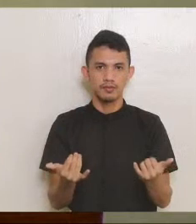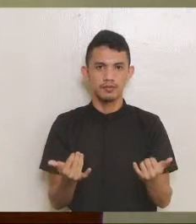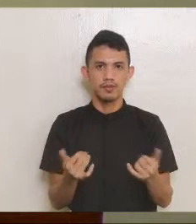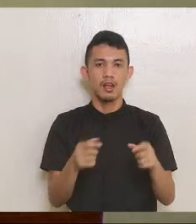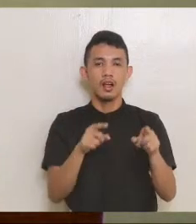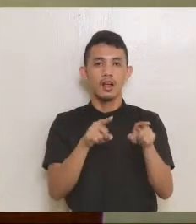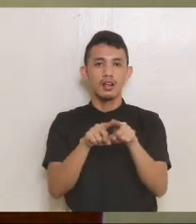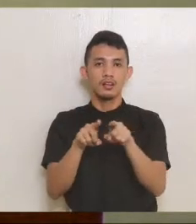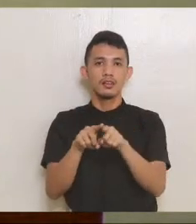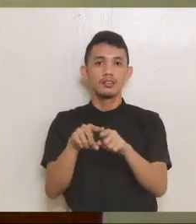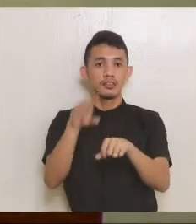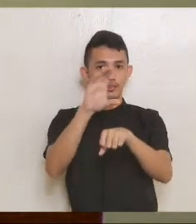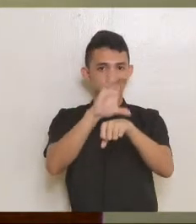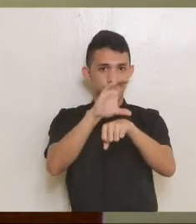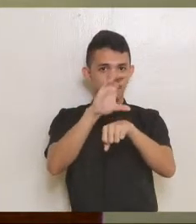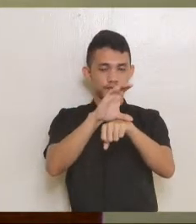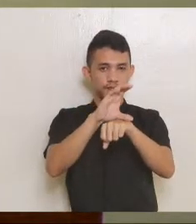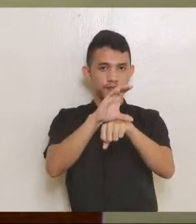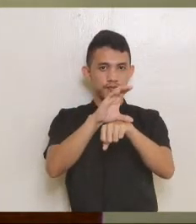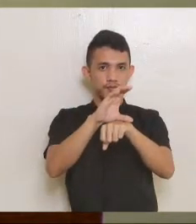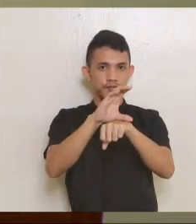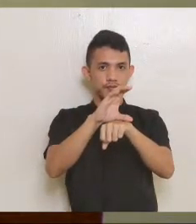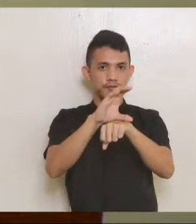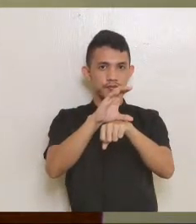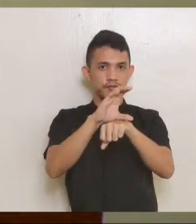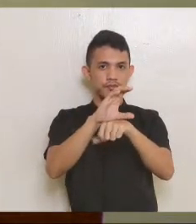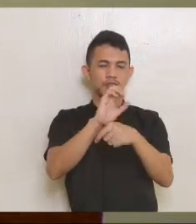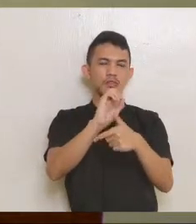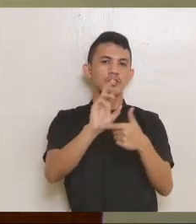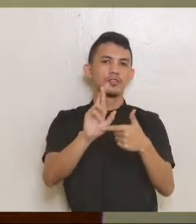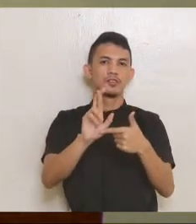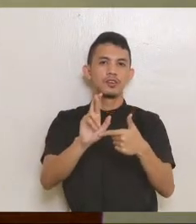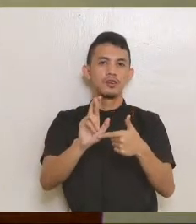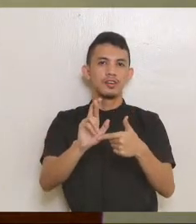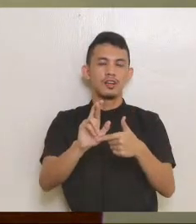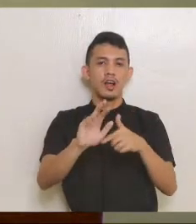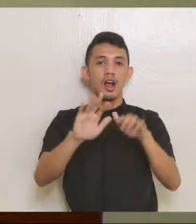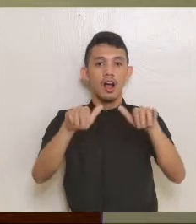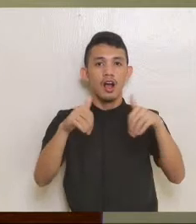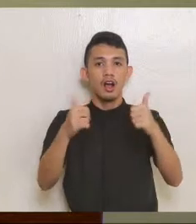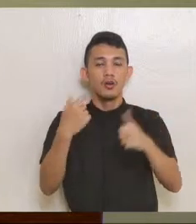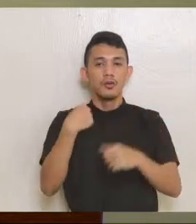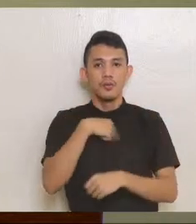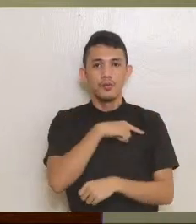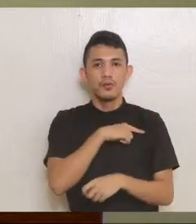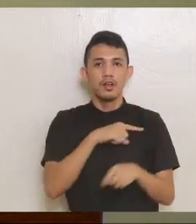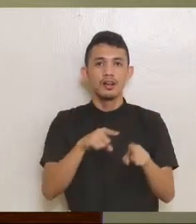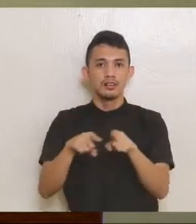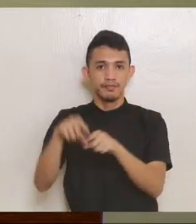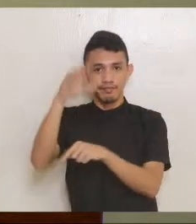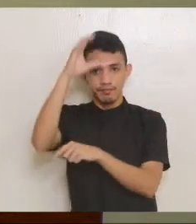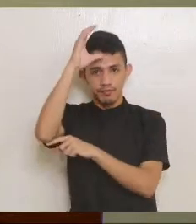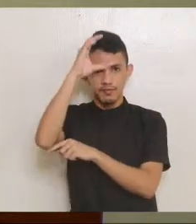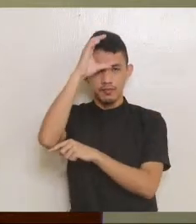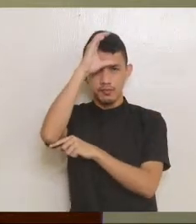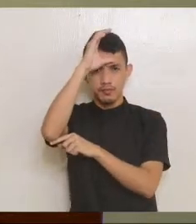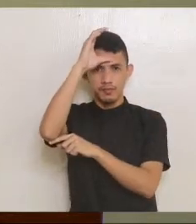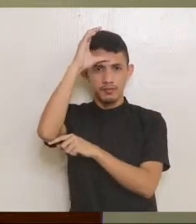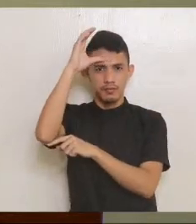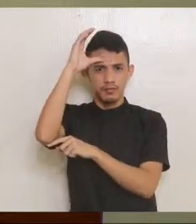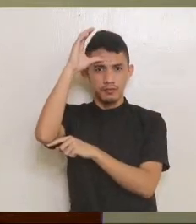simbahan? O kaha, kumusta man kita isip Katoliko luyo ni